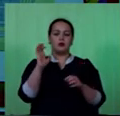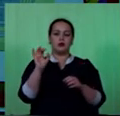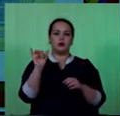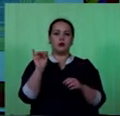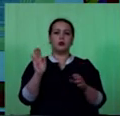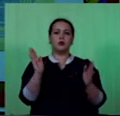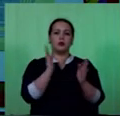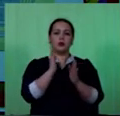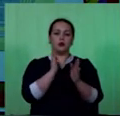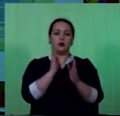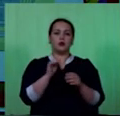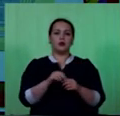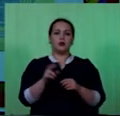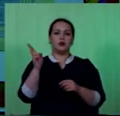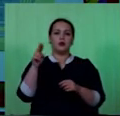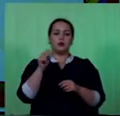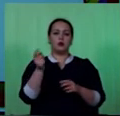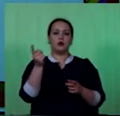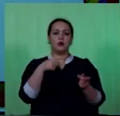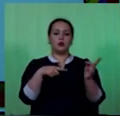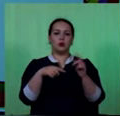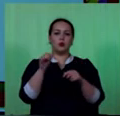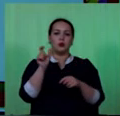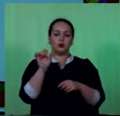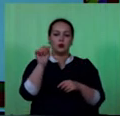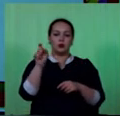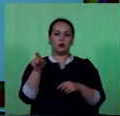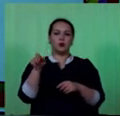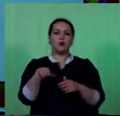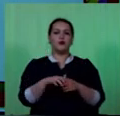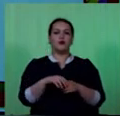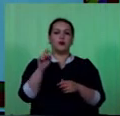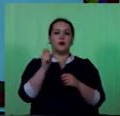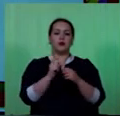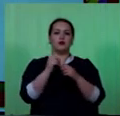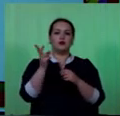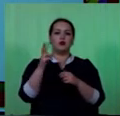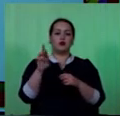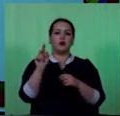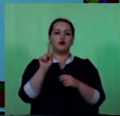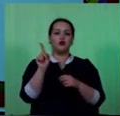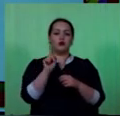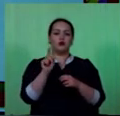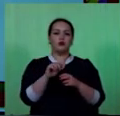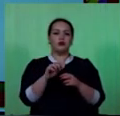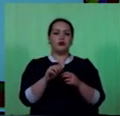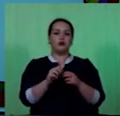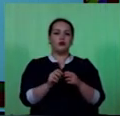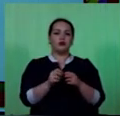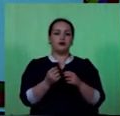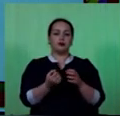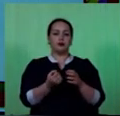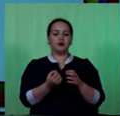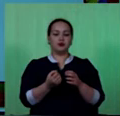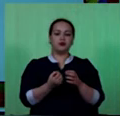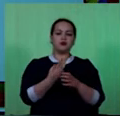друг у друга 11 для чего создаются национальные парки